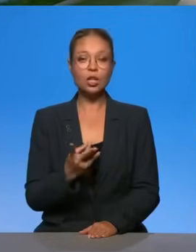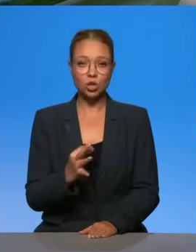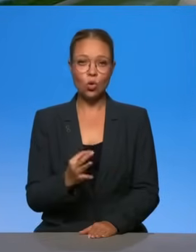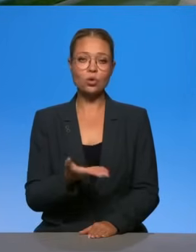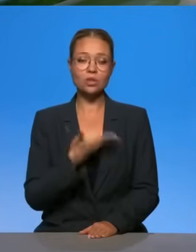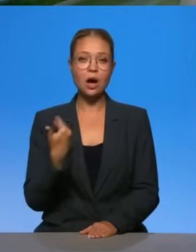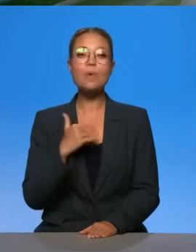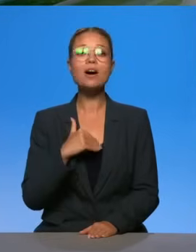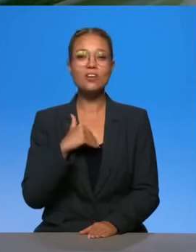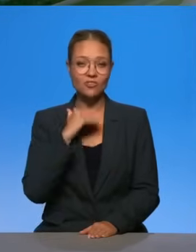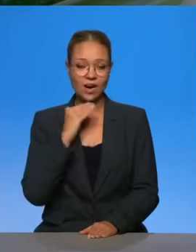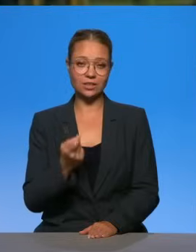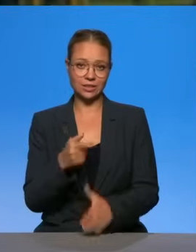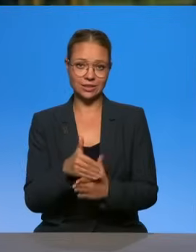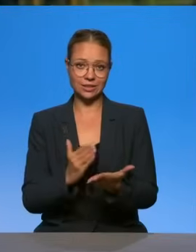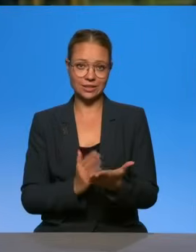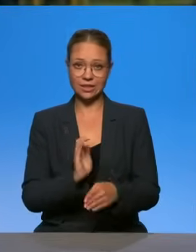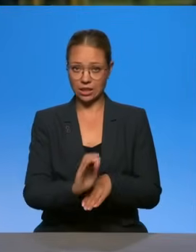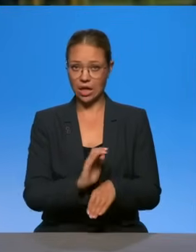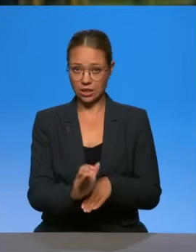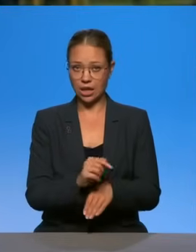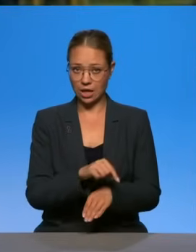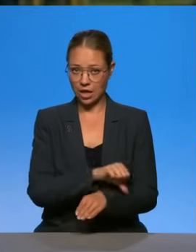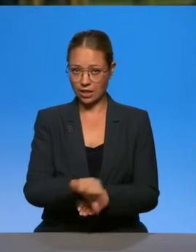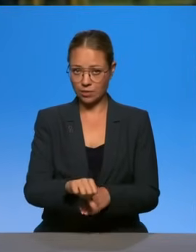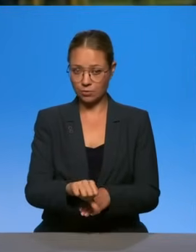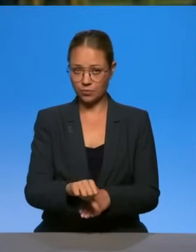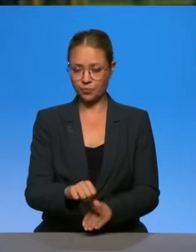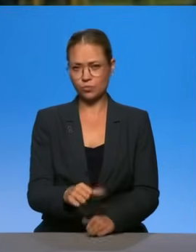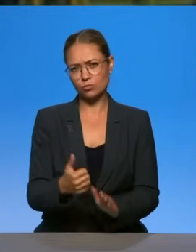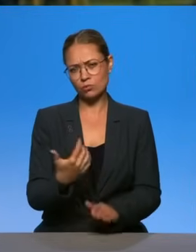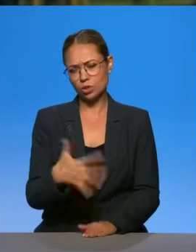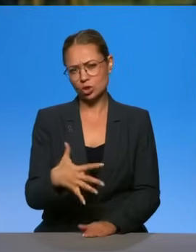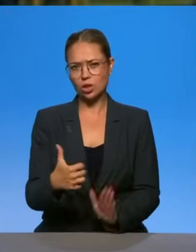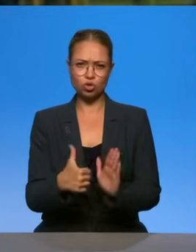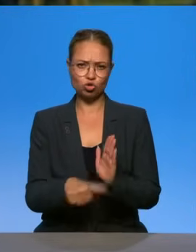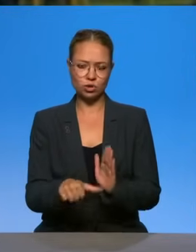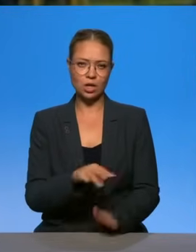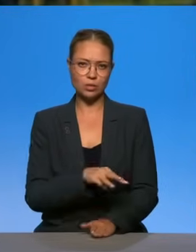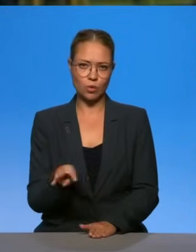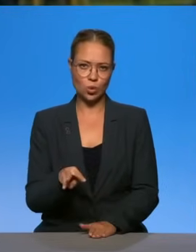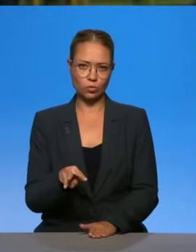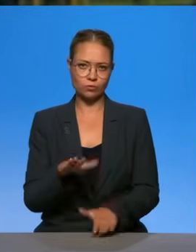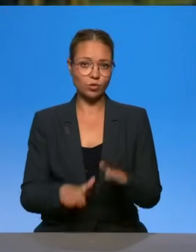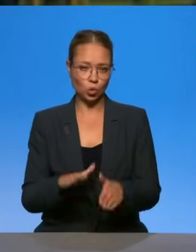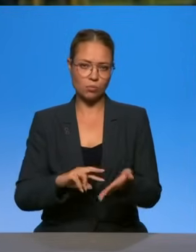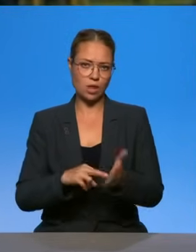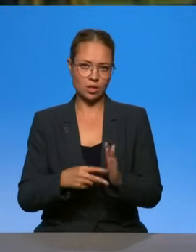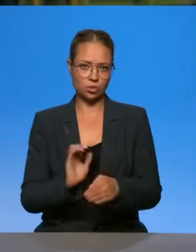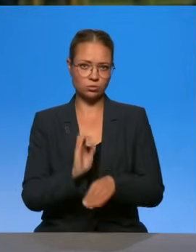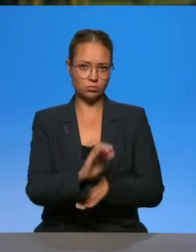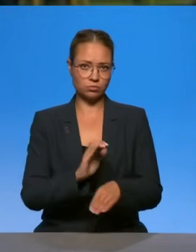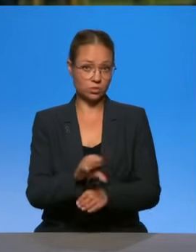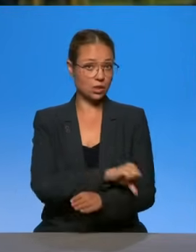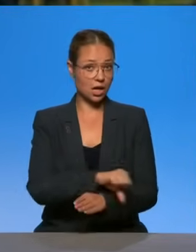зерна 60 миллионов, 50 миллионов планируется тонн. Я думаю, что этого без